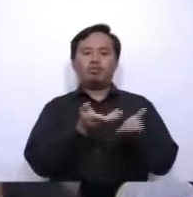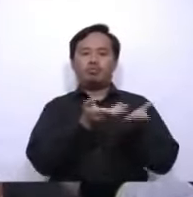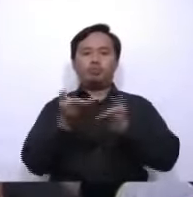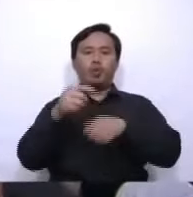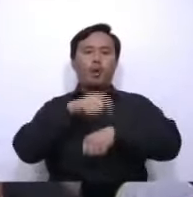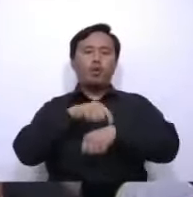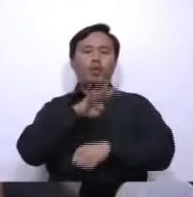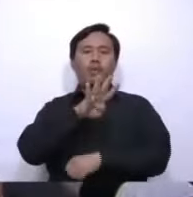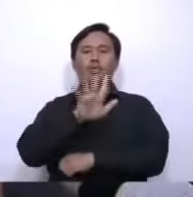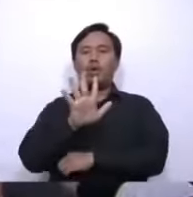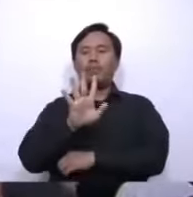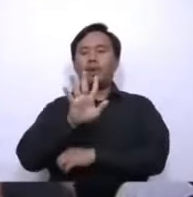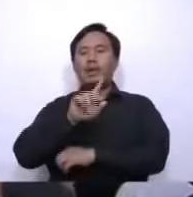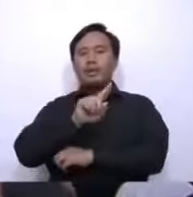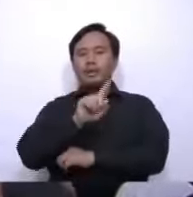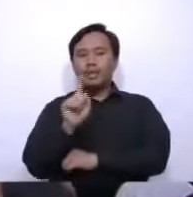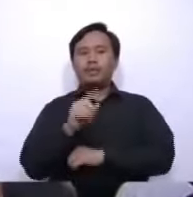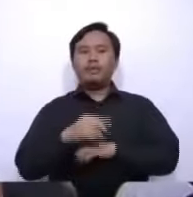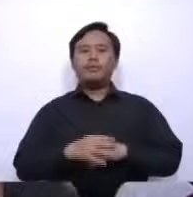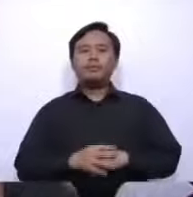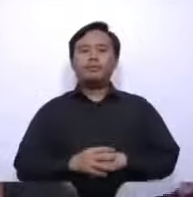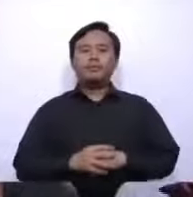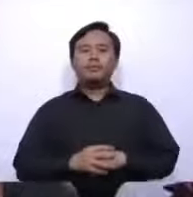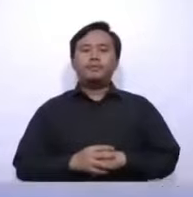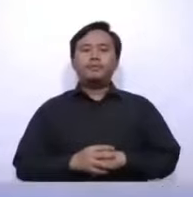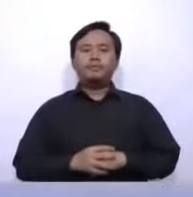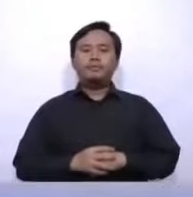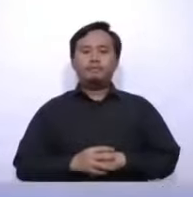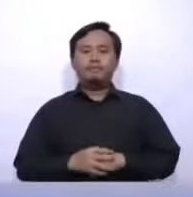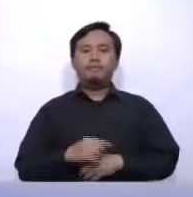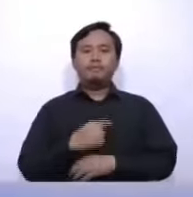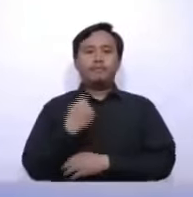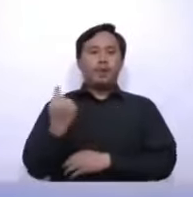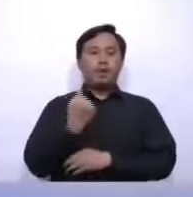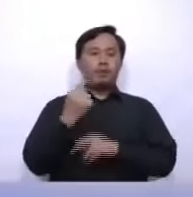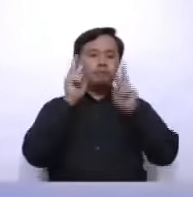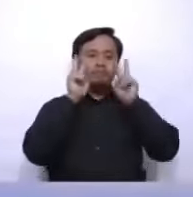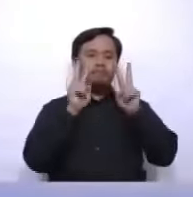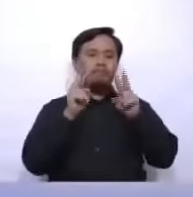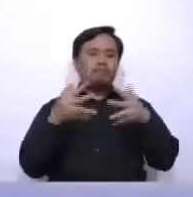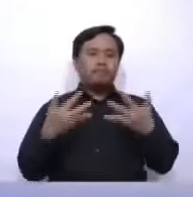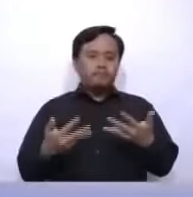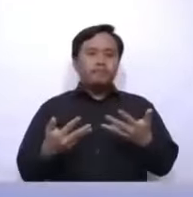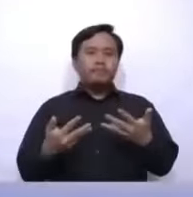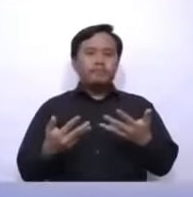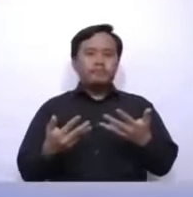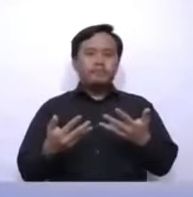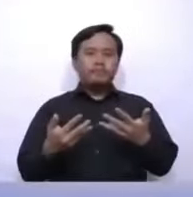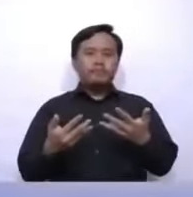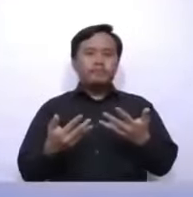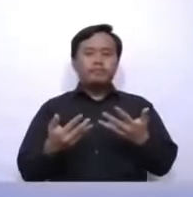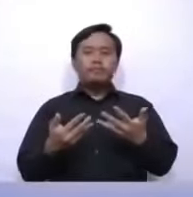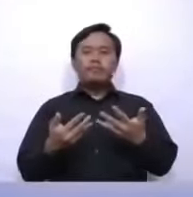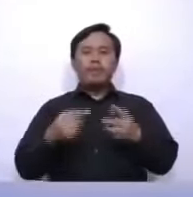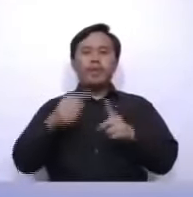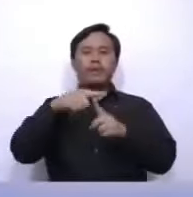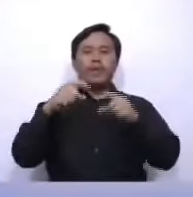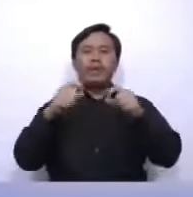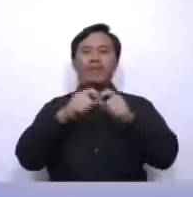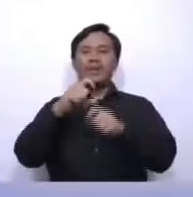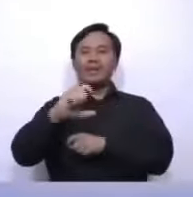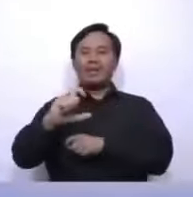45 detik dimulai saat Anda berbicara. Silakan. Menurut pandangan kami, pandangan ASI, penanganan TBC ini